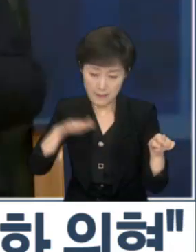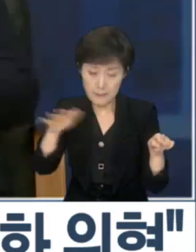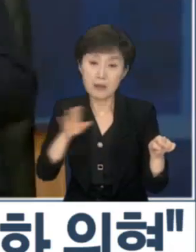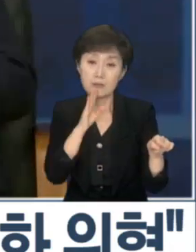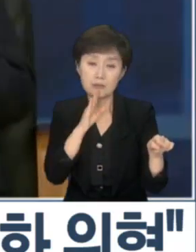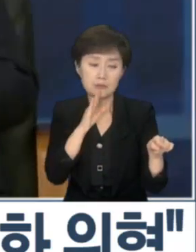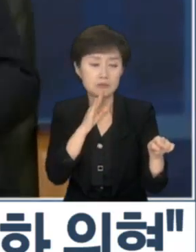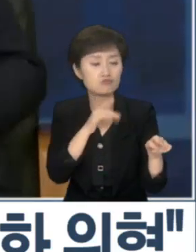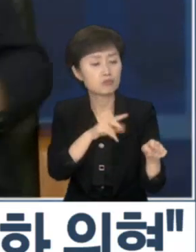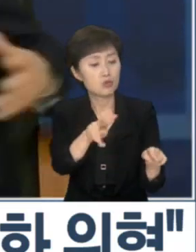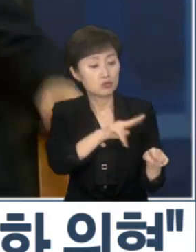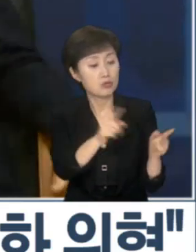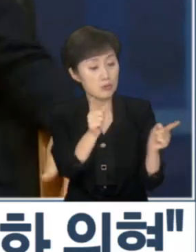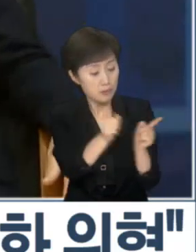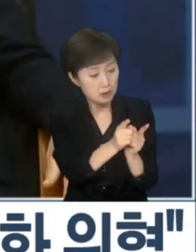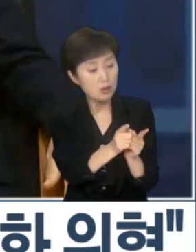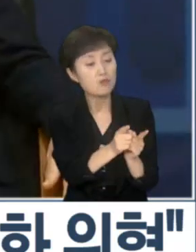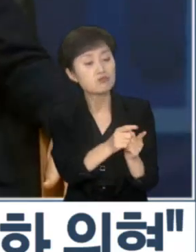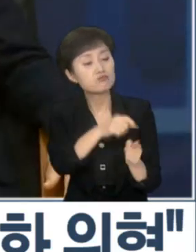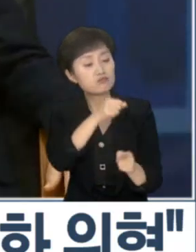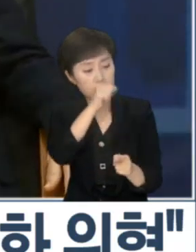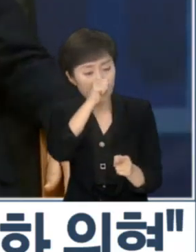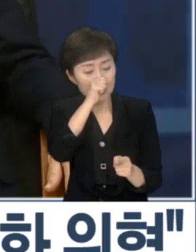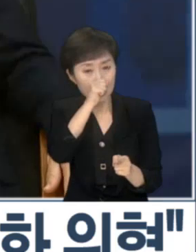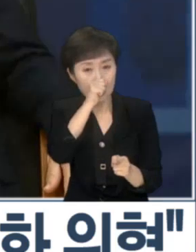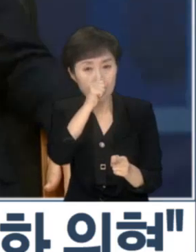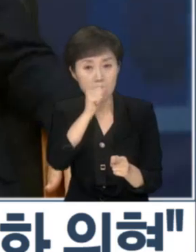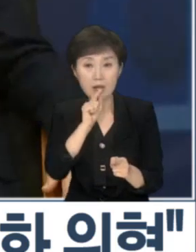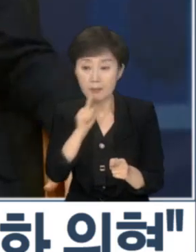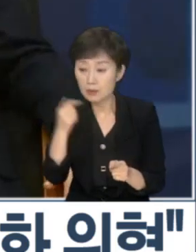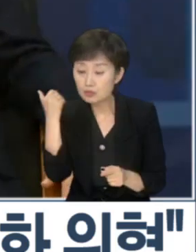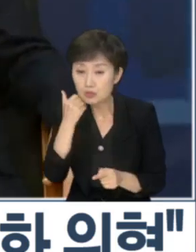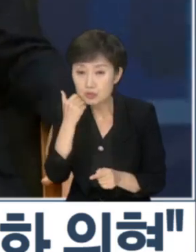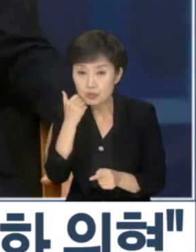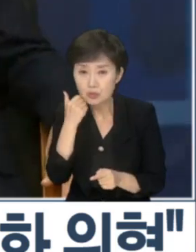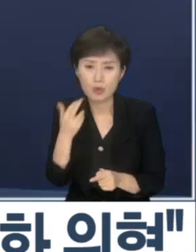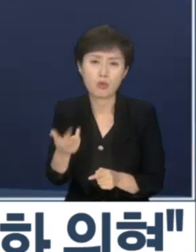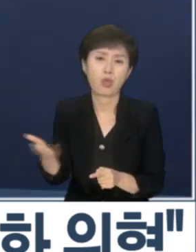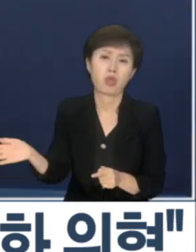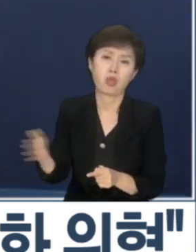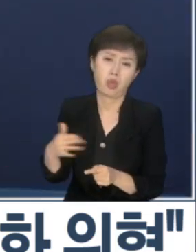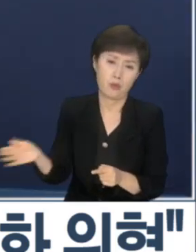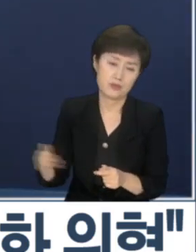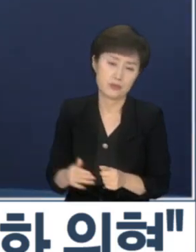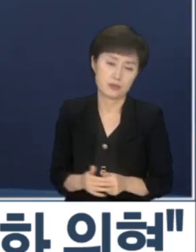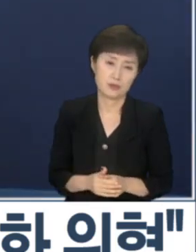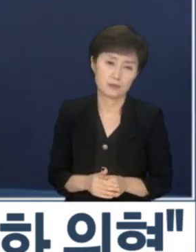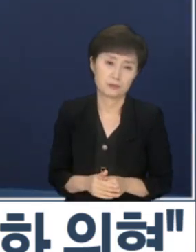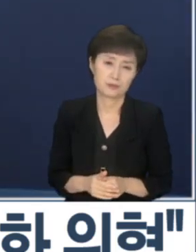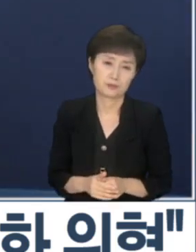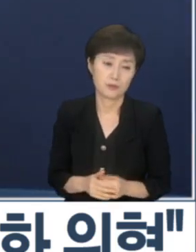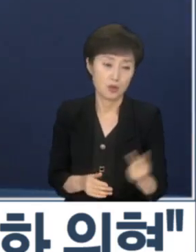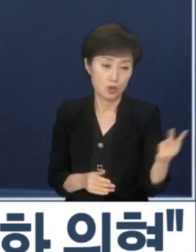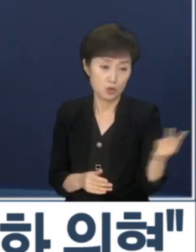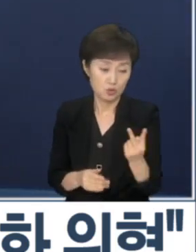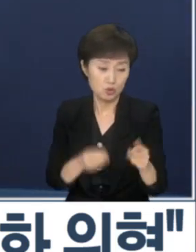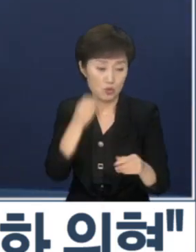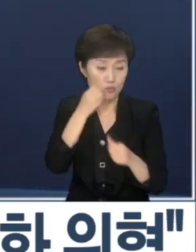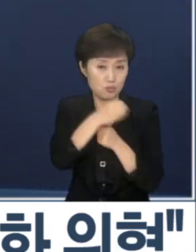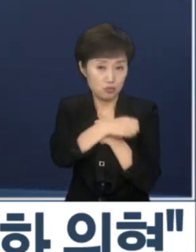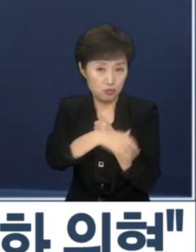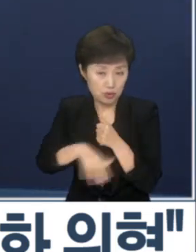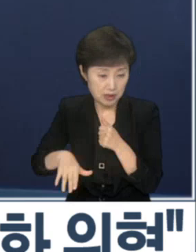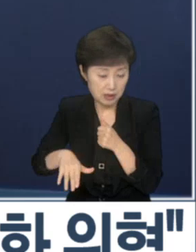올케 평가하고 어 지금 긍정적으로 본다 이해한다 할 수 있는 부분이 아닙니다 이것은 어 두 나라가 무기를